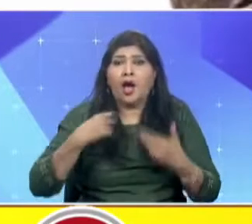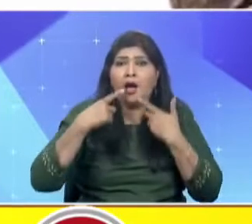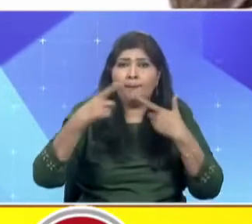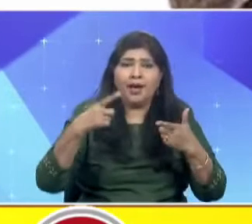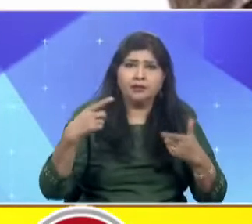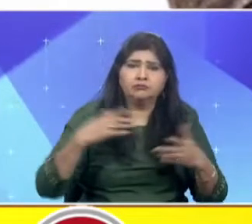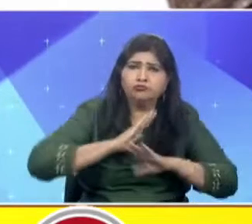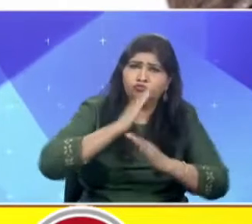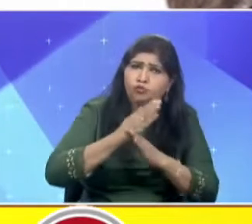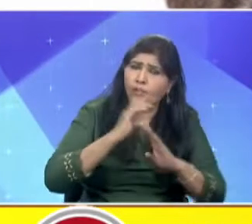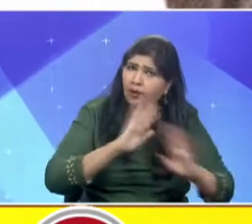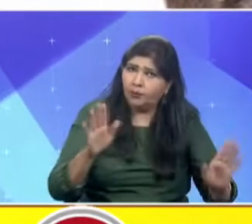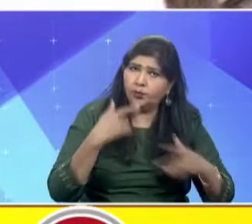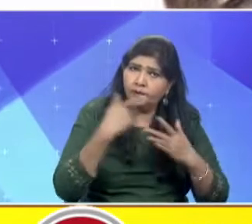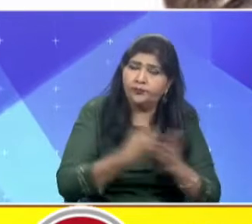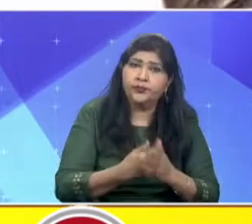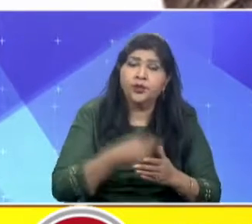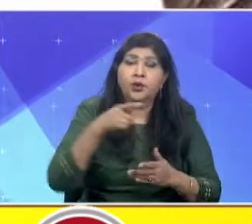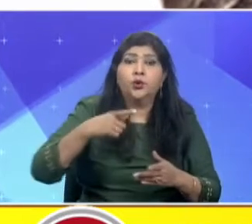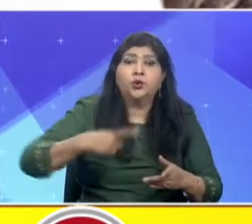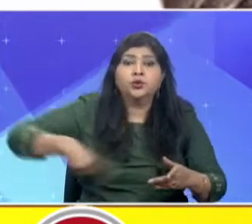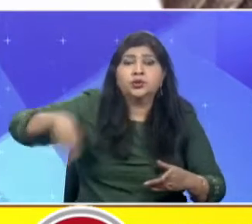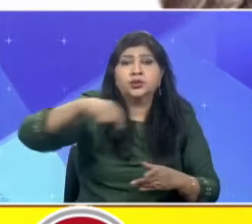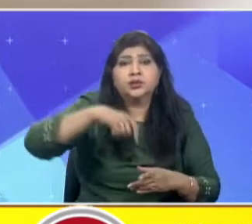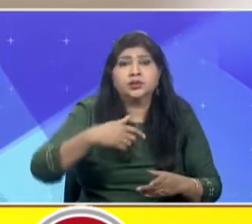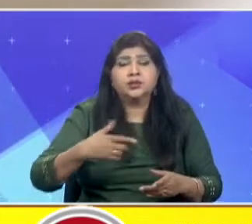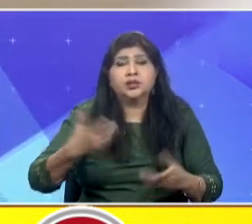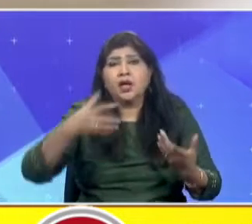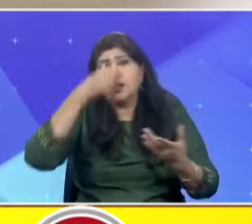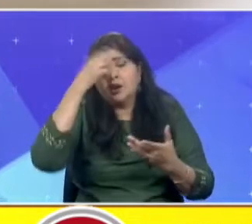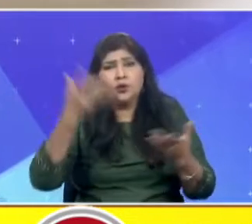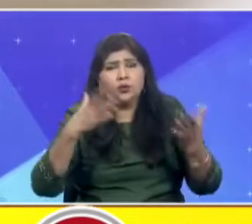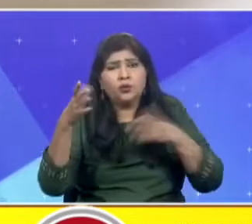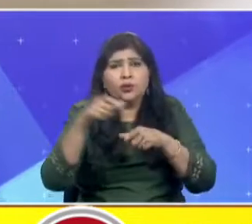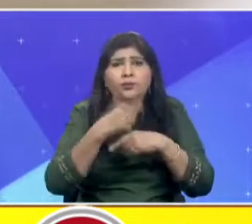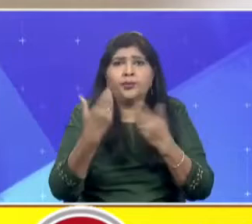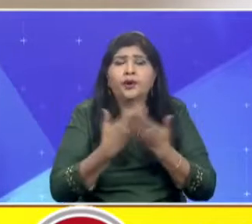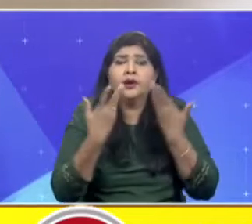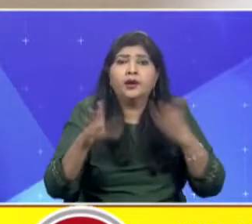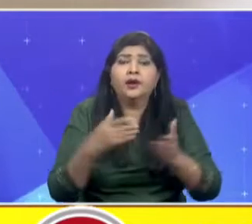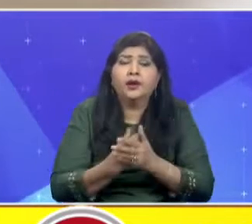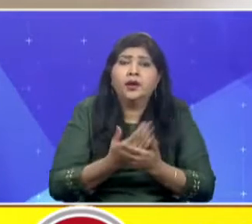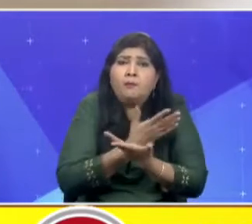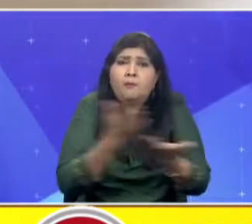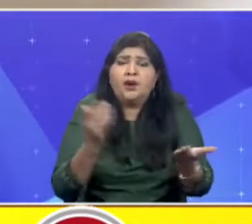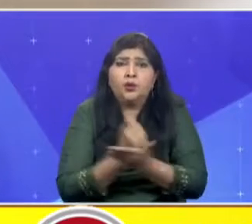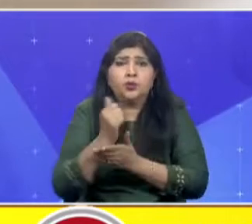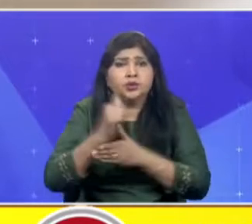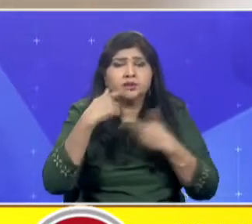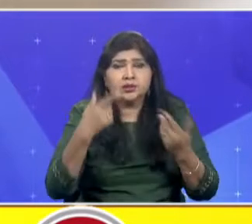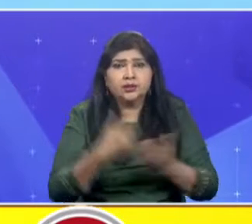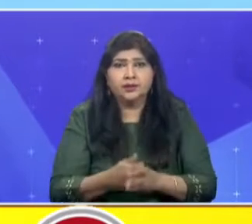आवाज उठाई। उन्होंने जल संकट से मुक्ति दिलाने के लिए भी बड़े